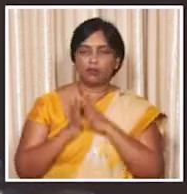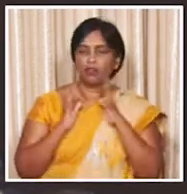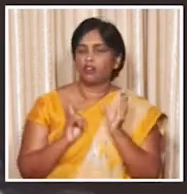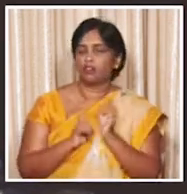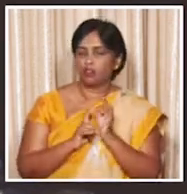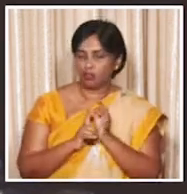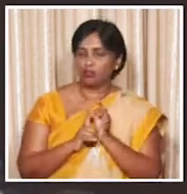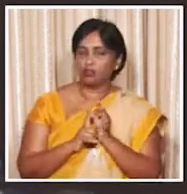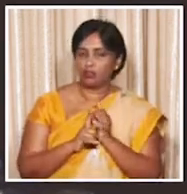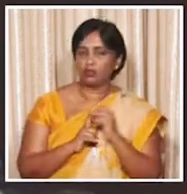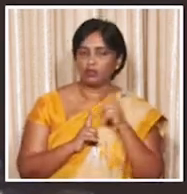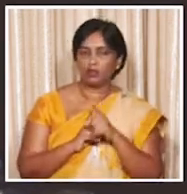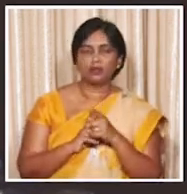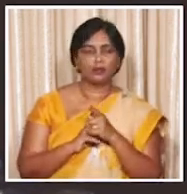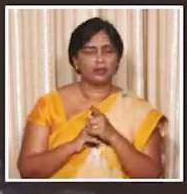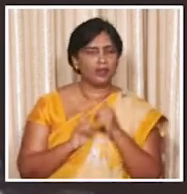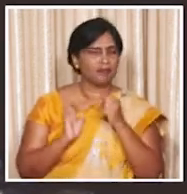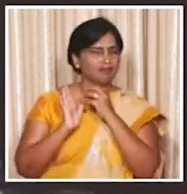தெற்கு பல்லவராயங்கட்டு பூனேரி